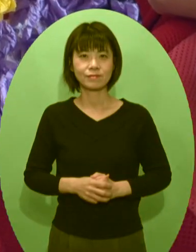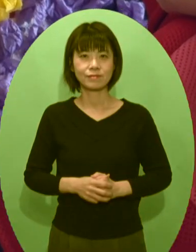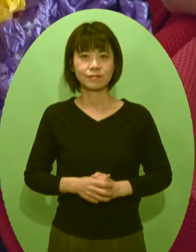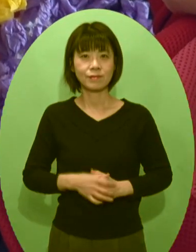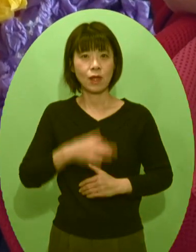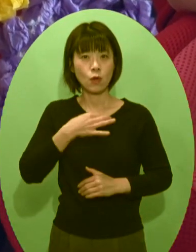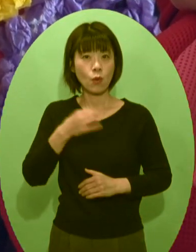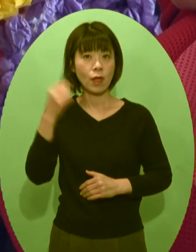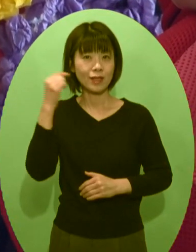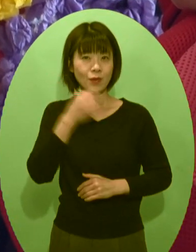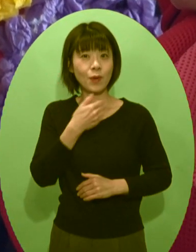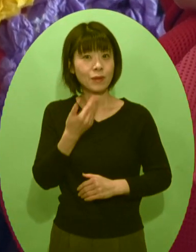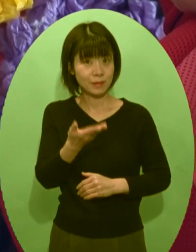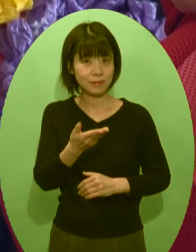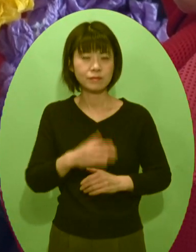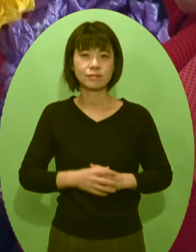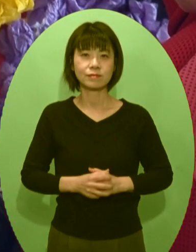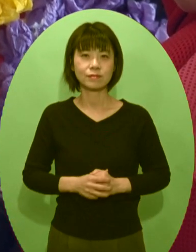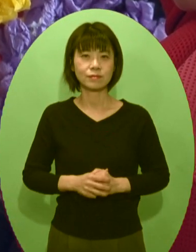声は聞こえるけど、